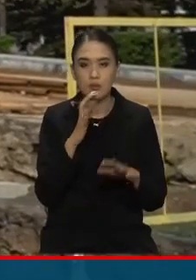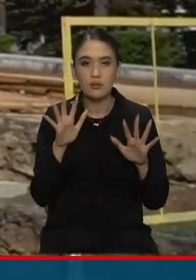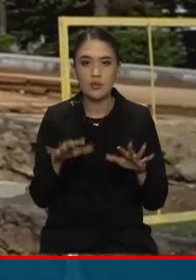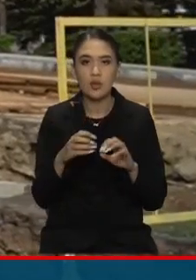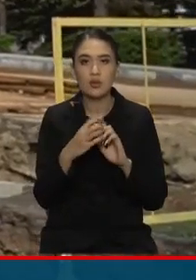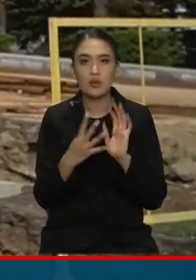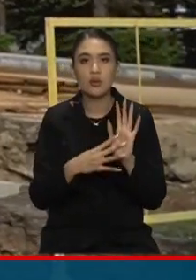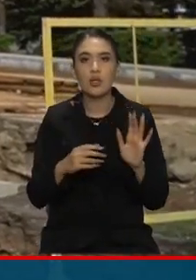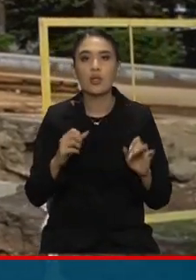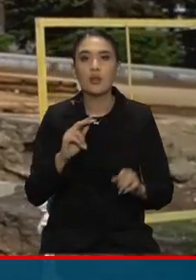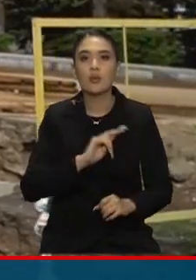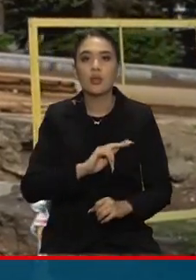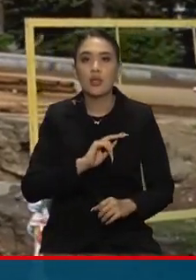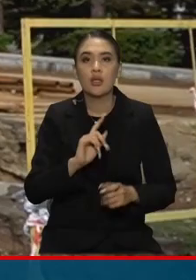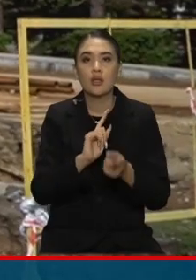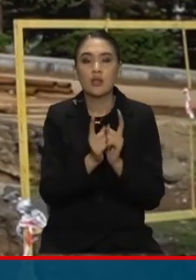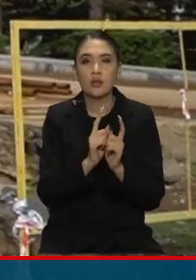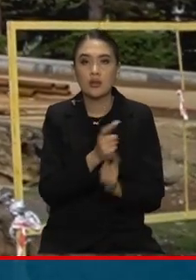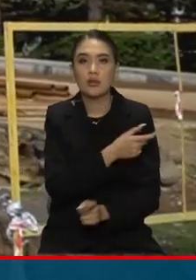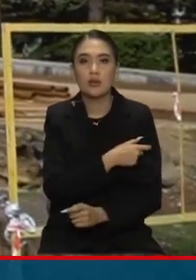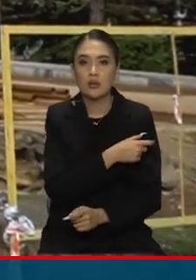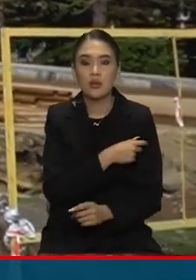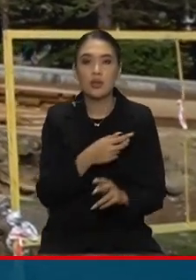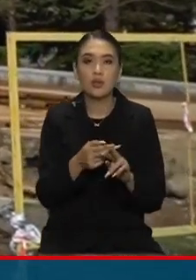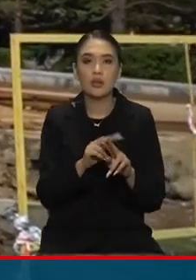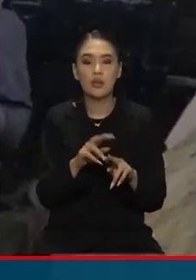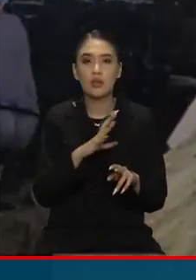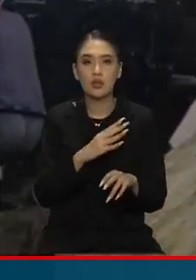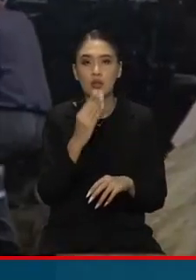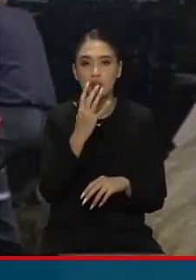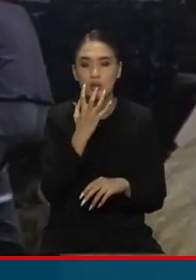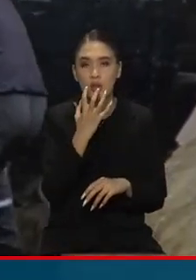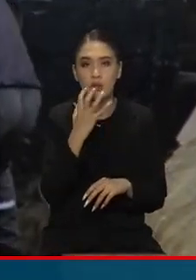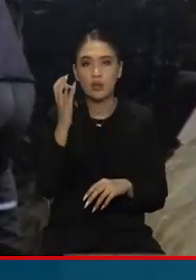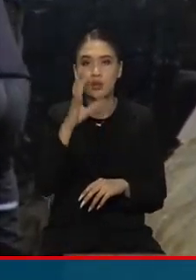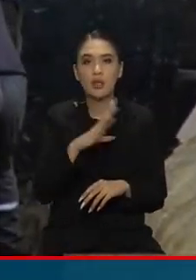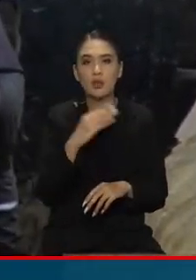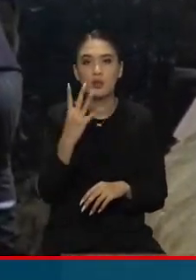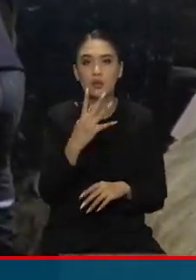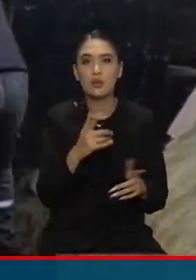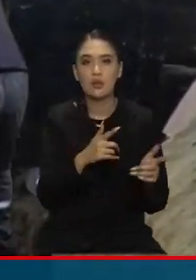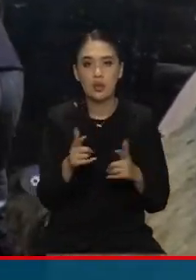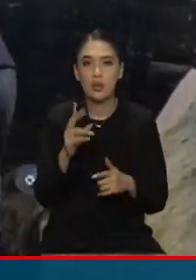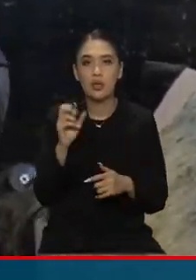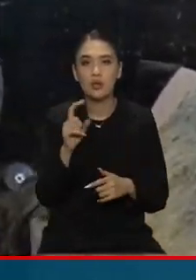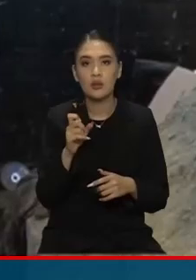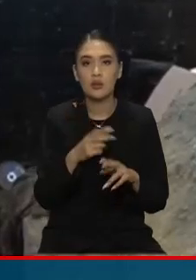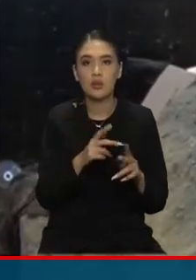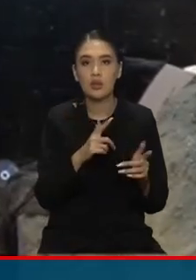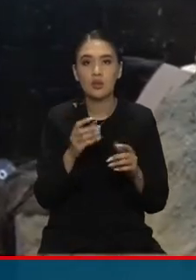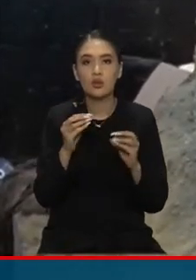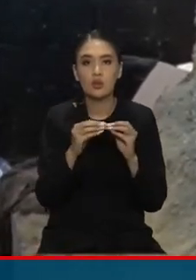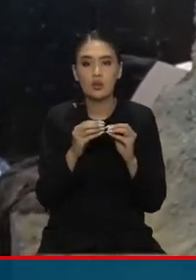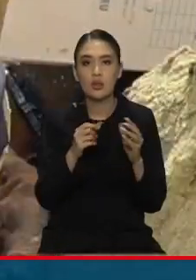19 бригада кезекшілік атқарып жатыр. Қаладағы жылу электр орталығында 4 агрегат дайын. Қазанның 10-на дейін тағы 2